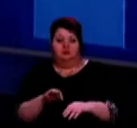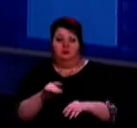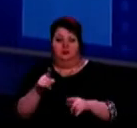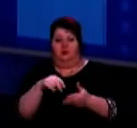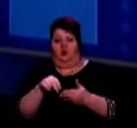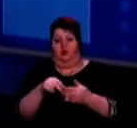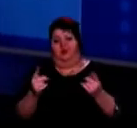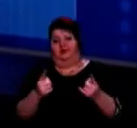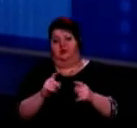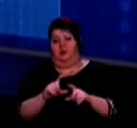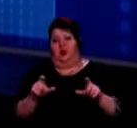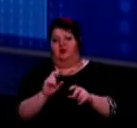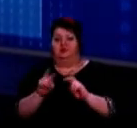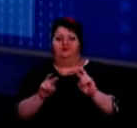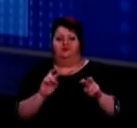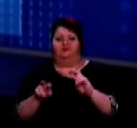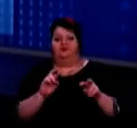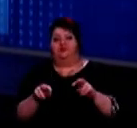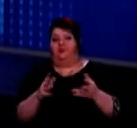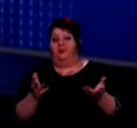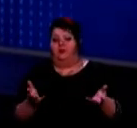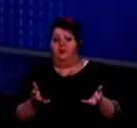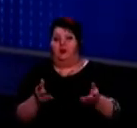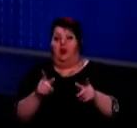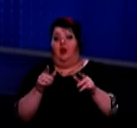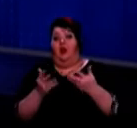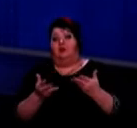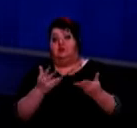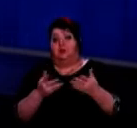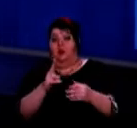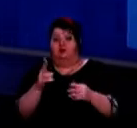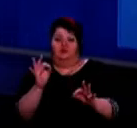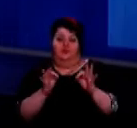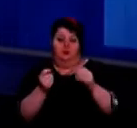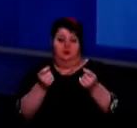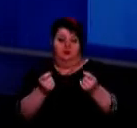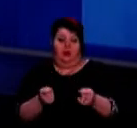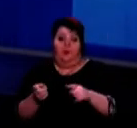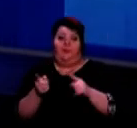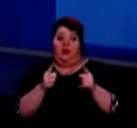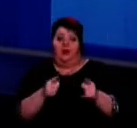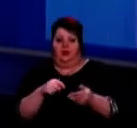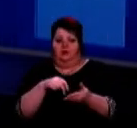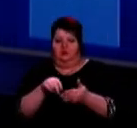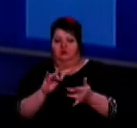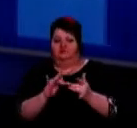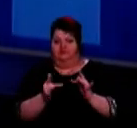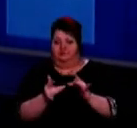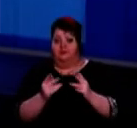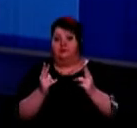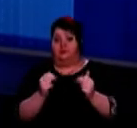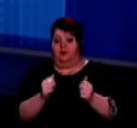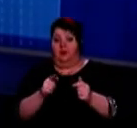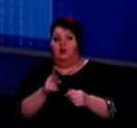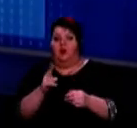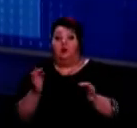купує у звичайних торгових мережах. Так, можливо, певний відсоток людей або перейде на закупи онлайн, або просто ті,